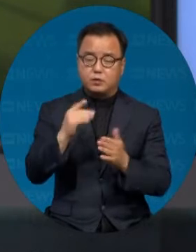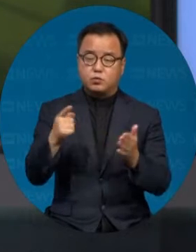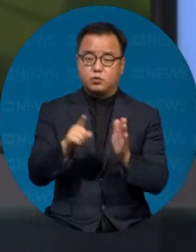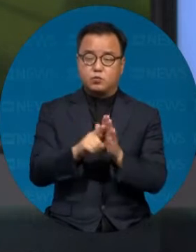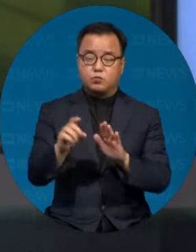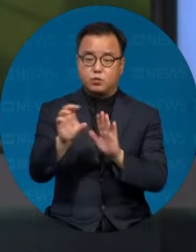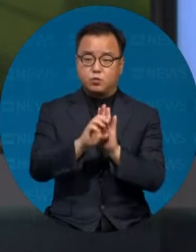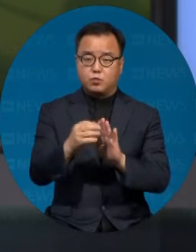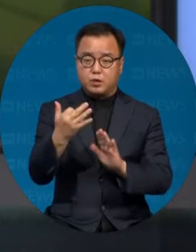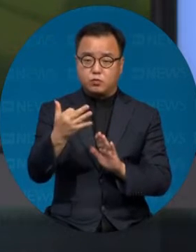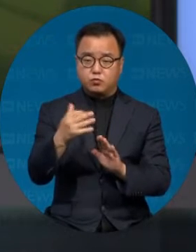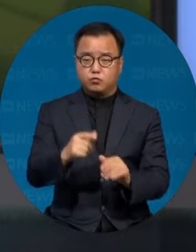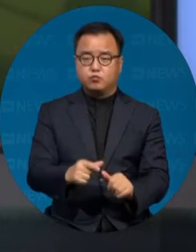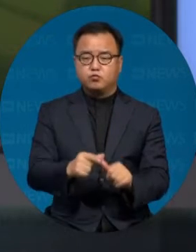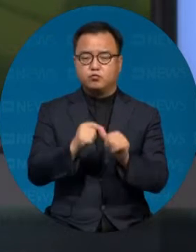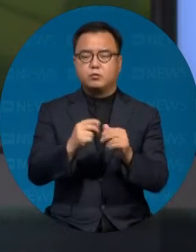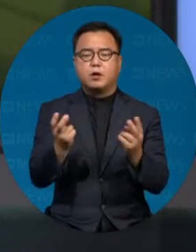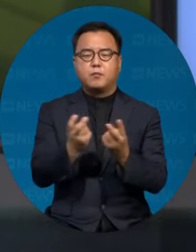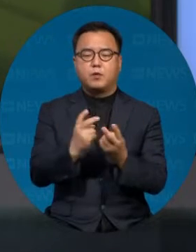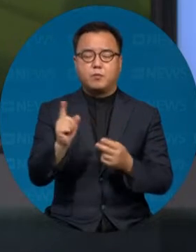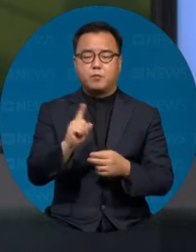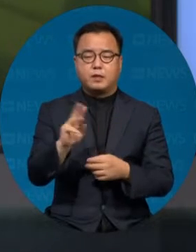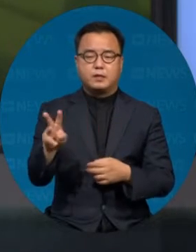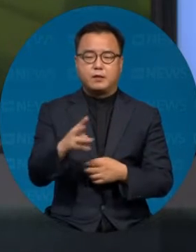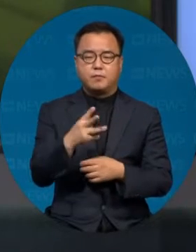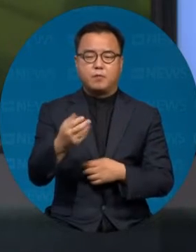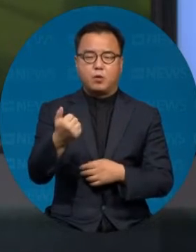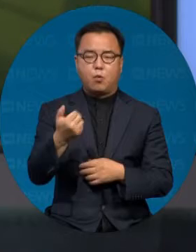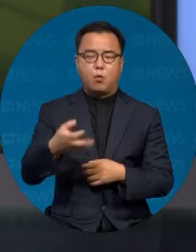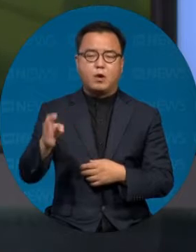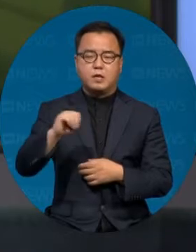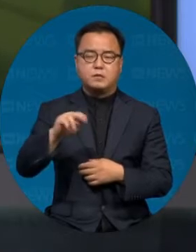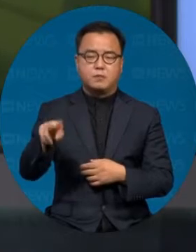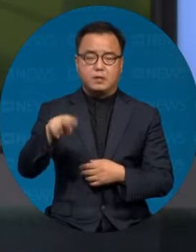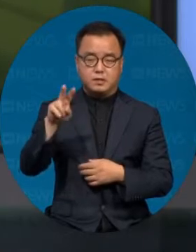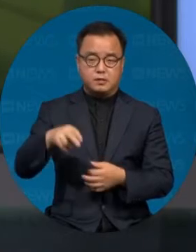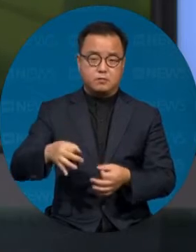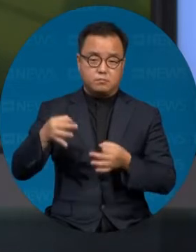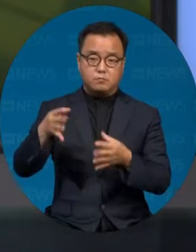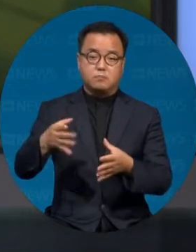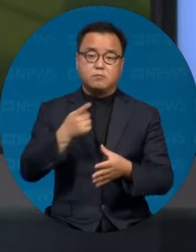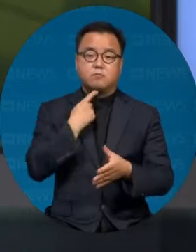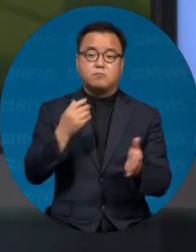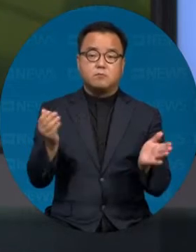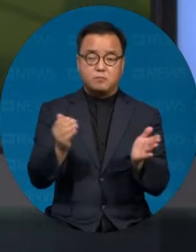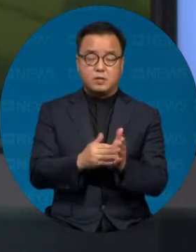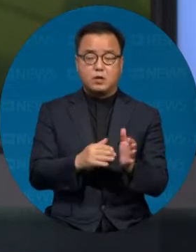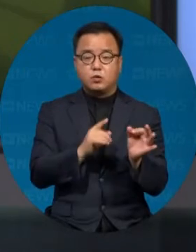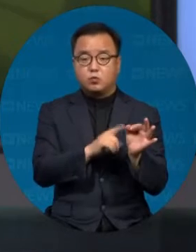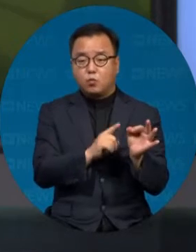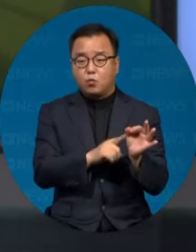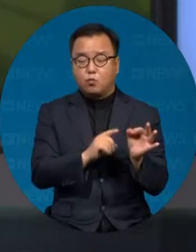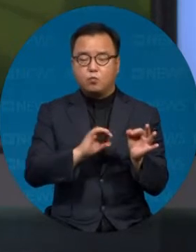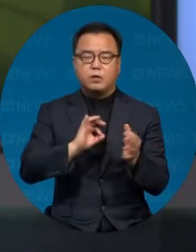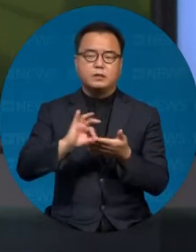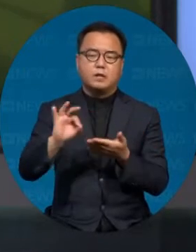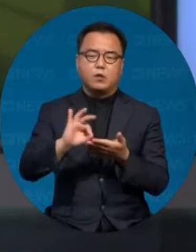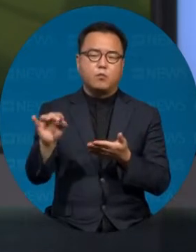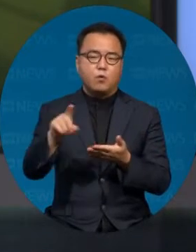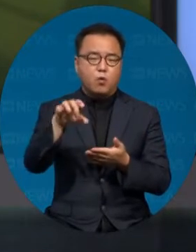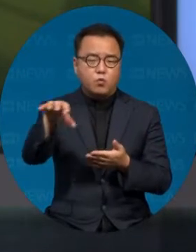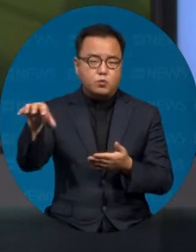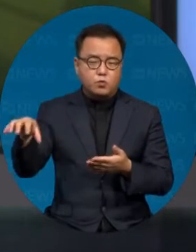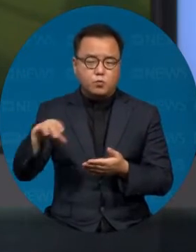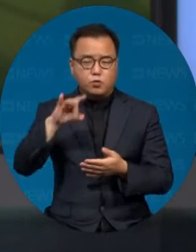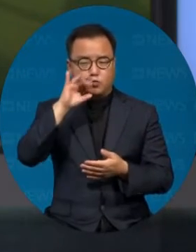지원금으로 350억 달러에 달하는 대규모 예산을 집행한 바 있는데요. 이 큰 돈이 어디에 어떻게 쓰이고 있나